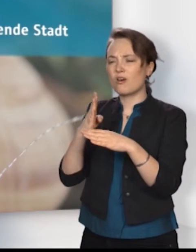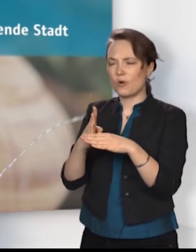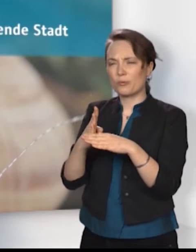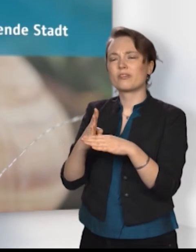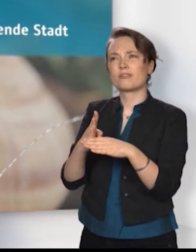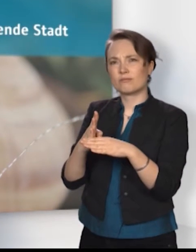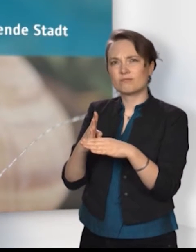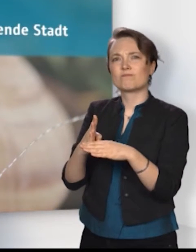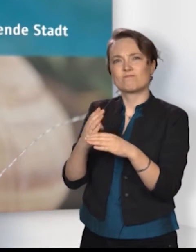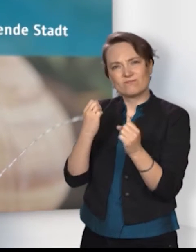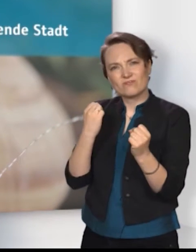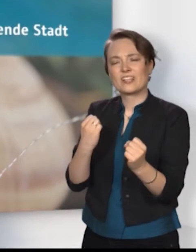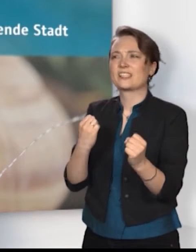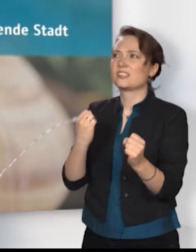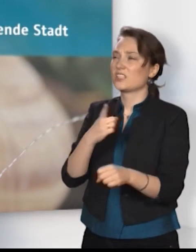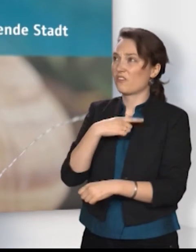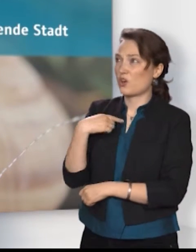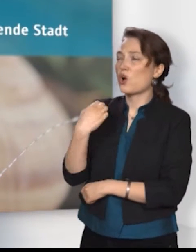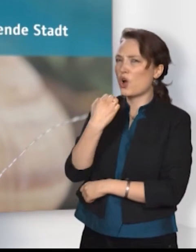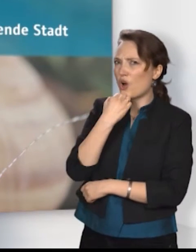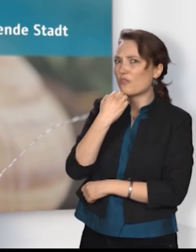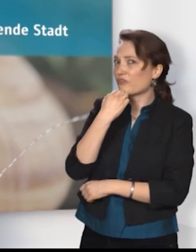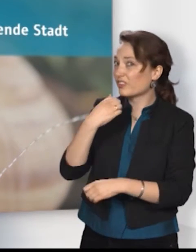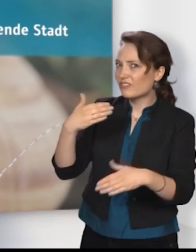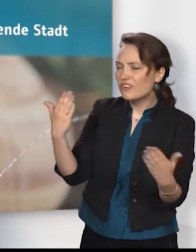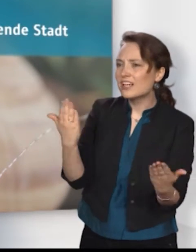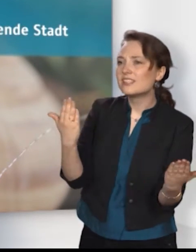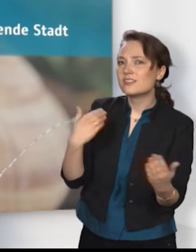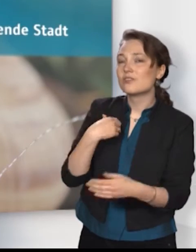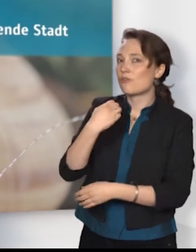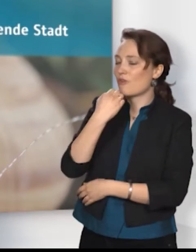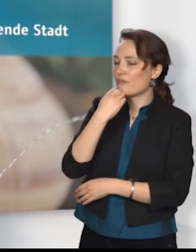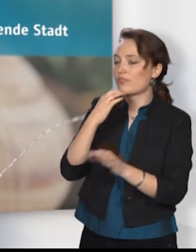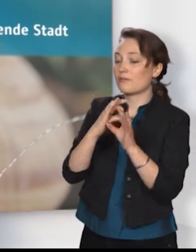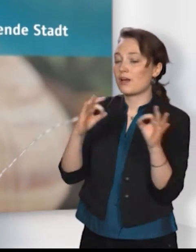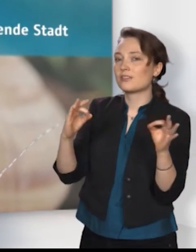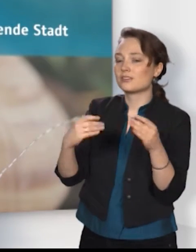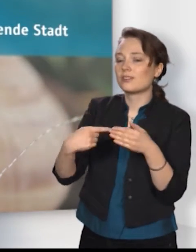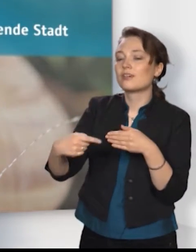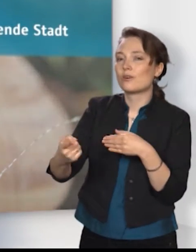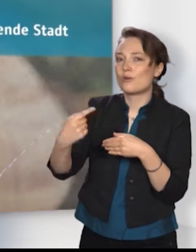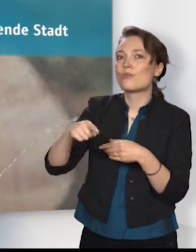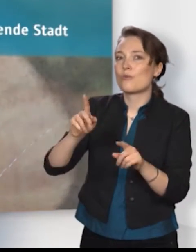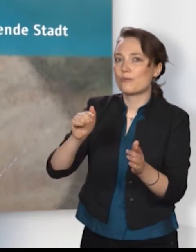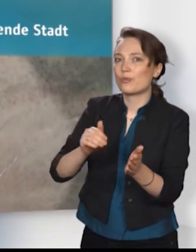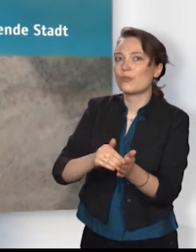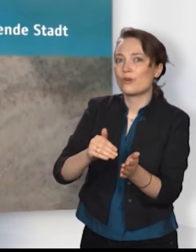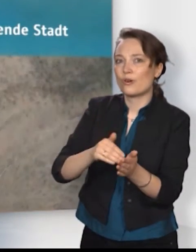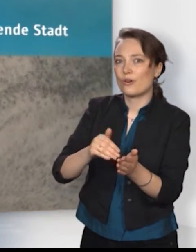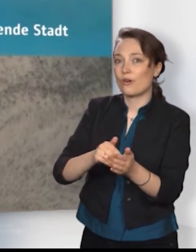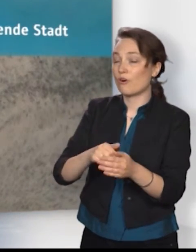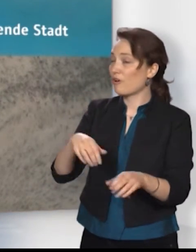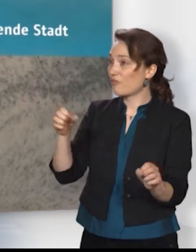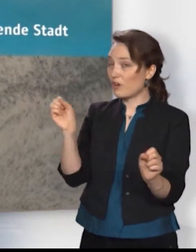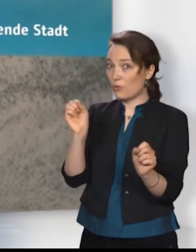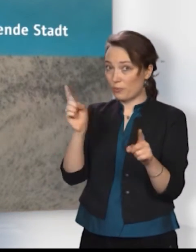doch, das Beste kommt für uns erst noch.